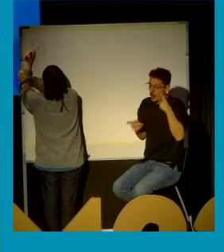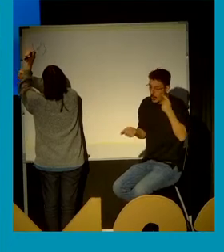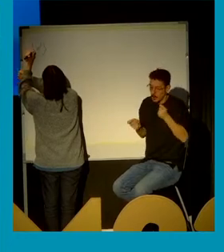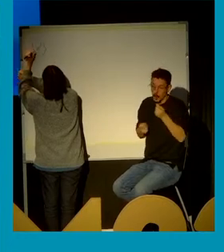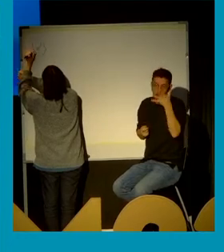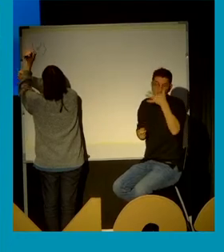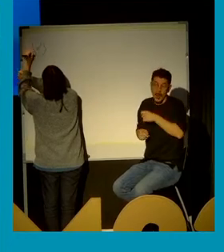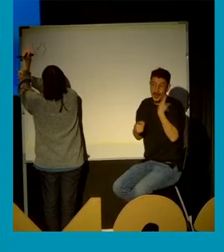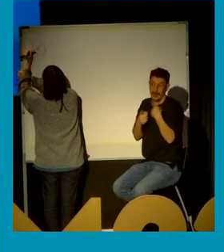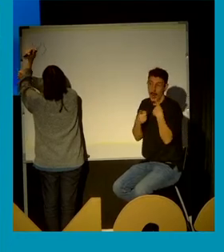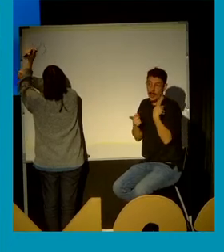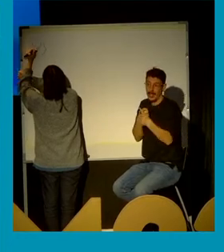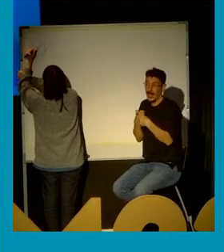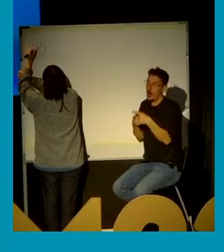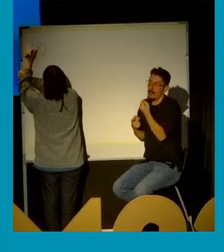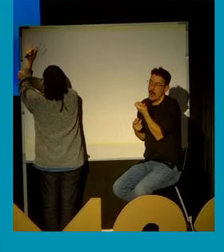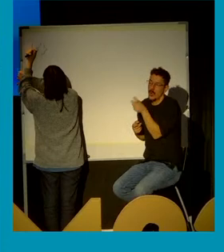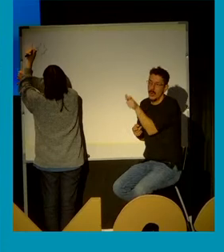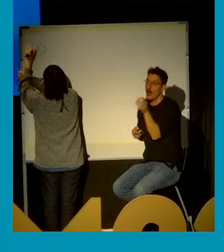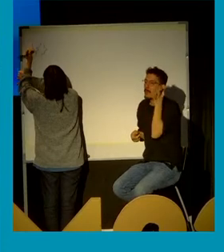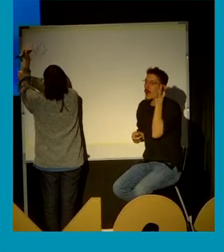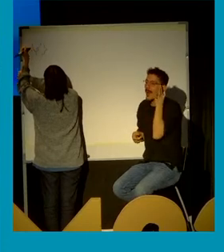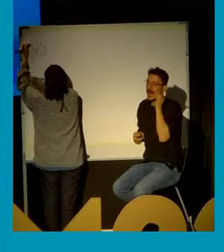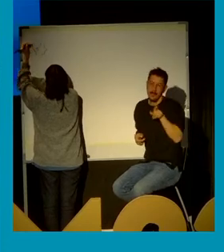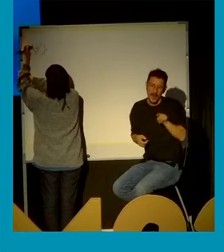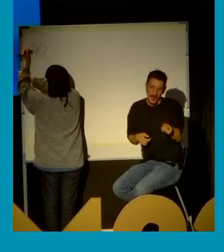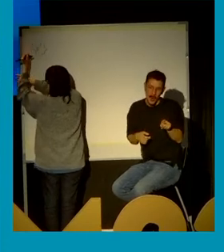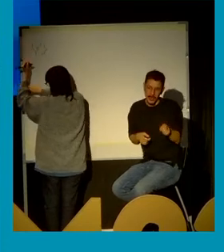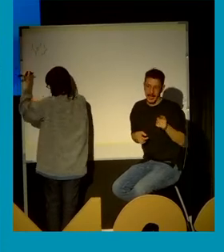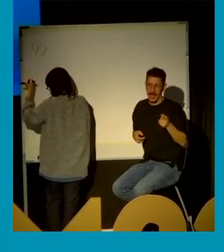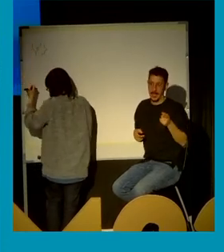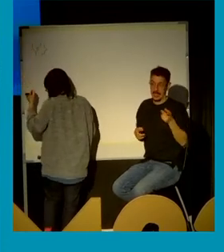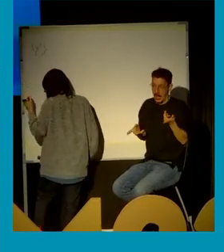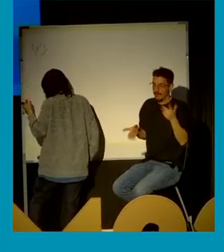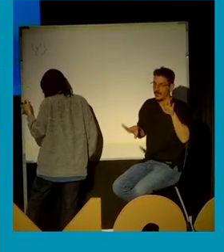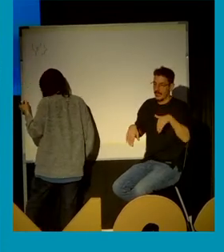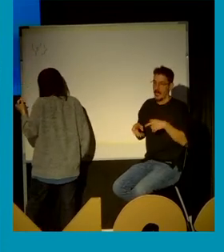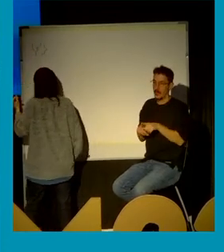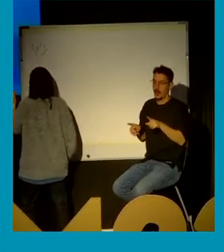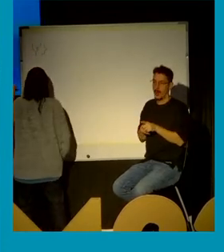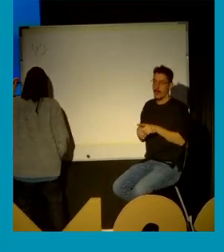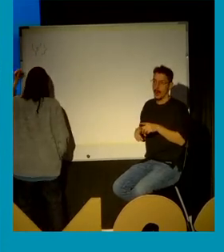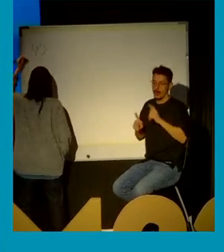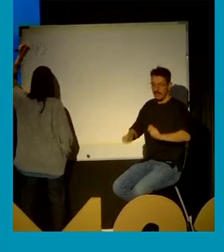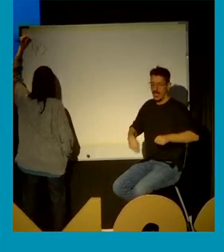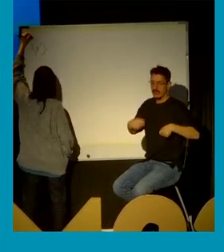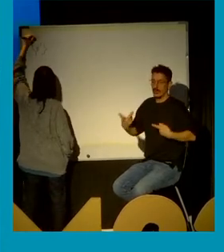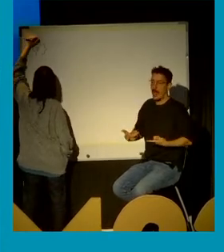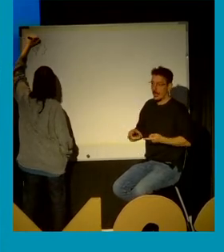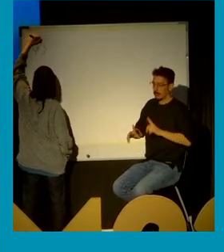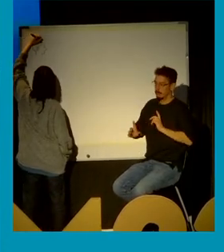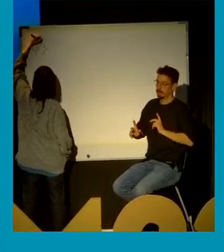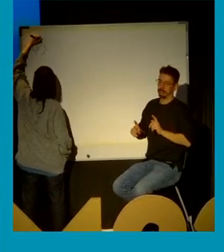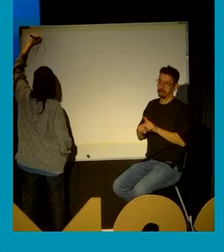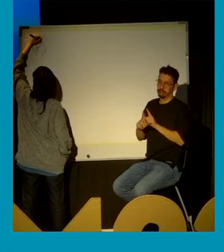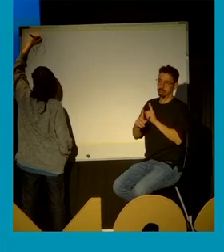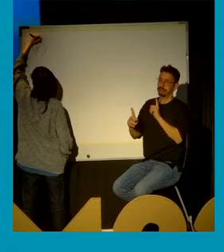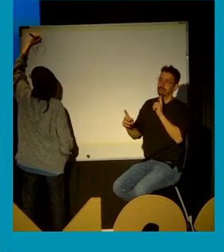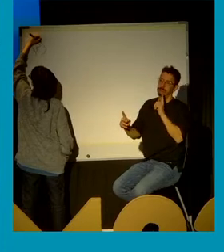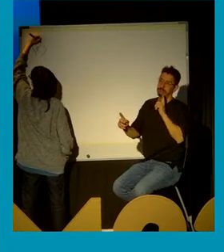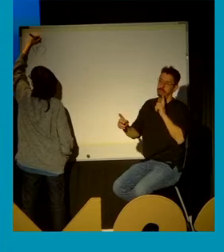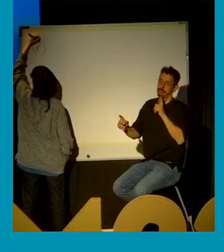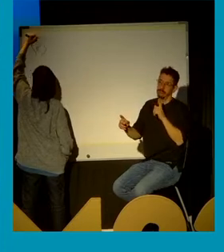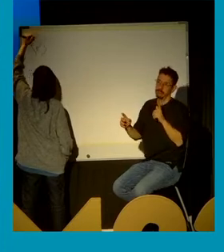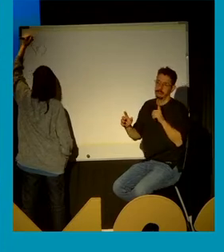irrefrenable per part dels homes. Tota aquesta naturalització i biologització